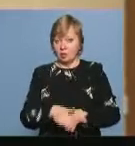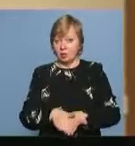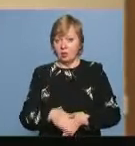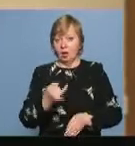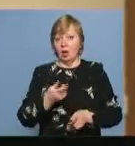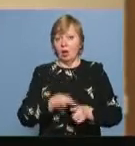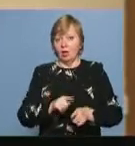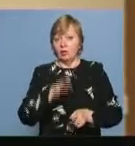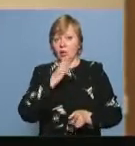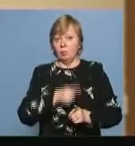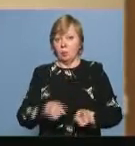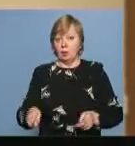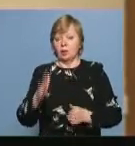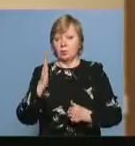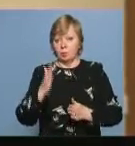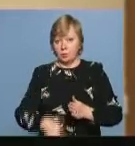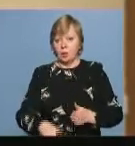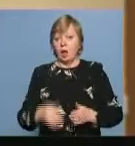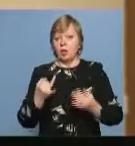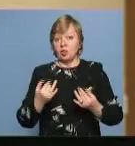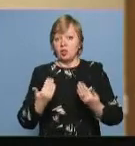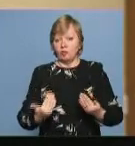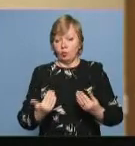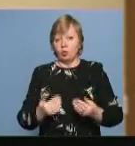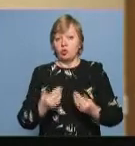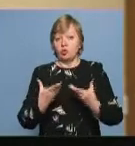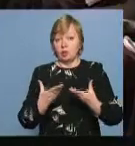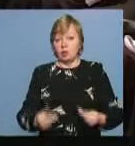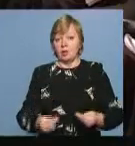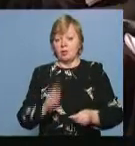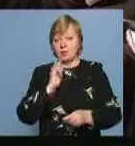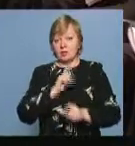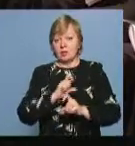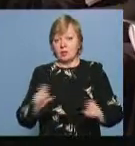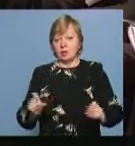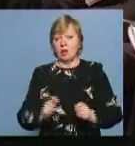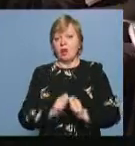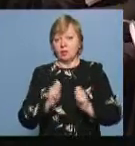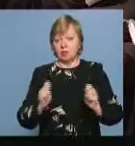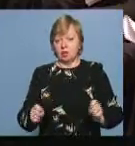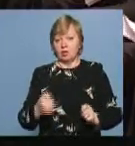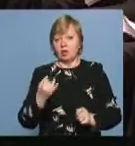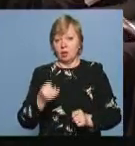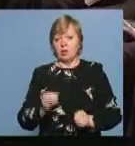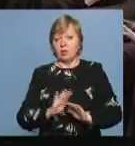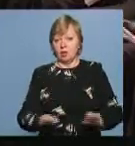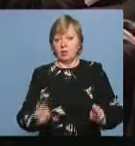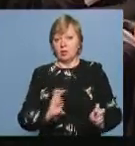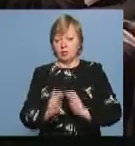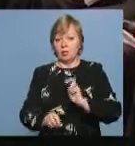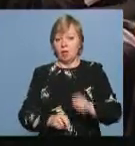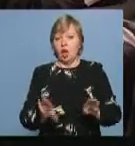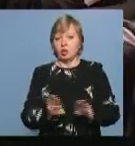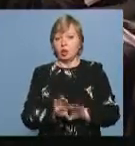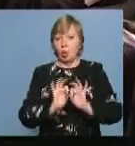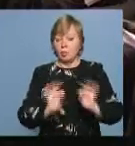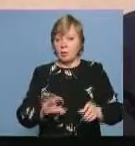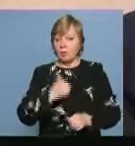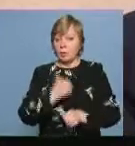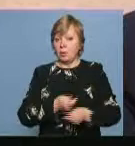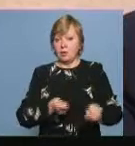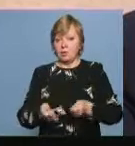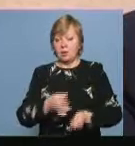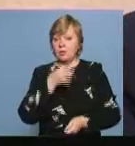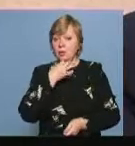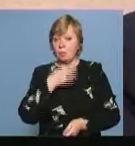период прошел, и на сегодняшний день все детские сады введены и заселяются. Президента республики такое объяснение не устраивает.